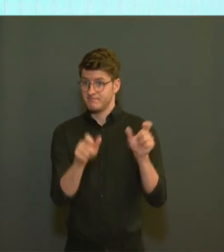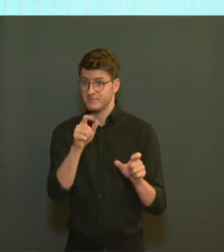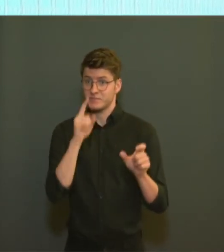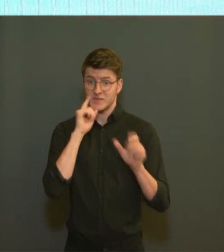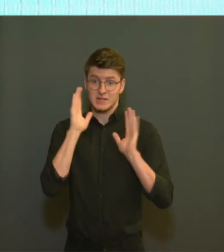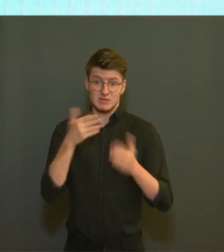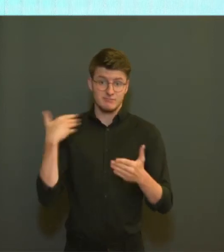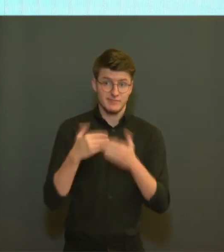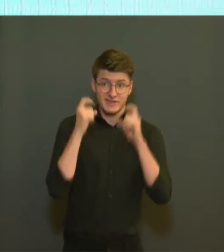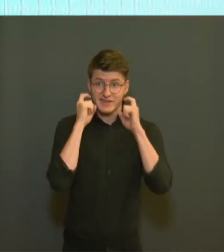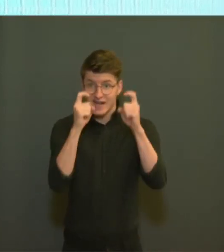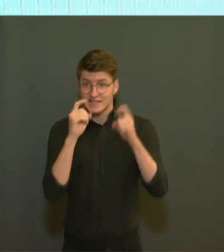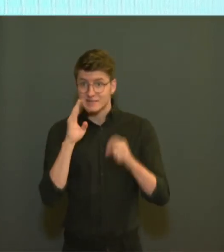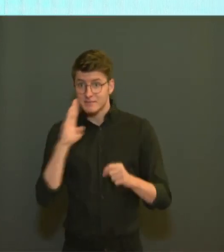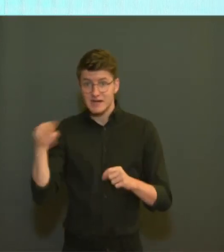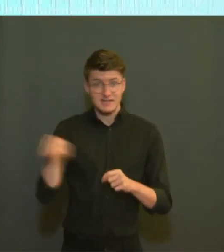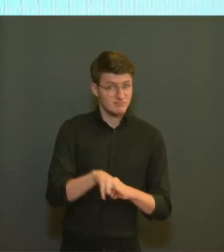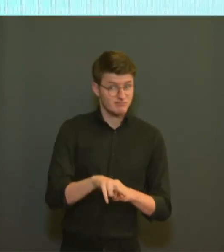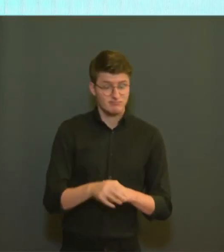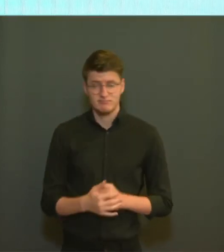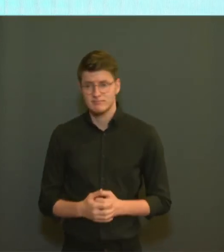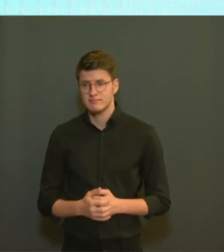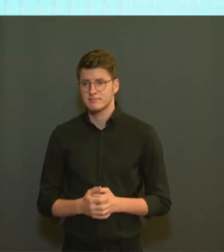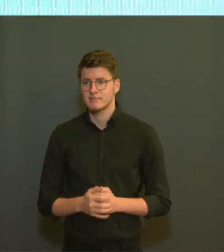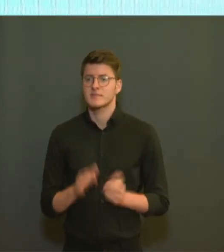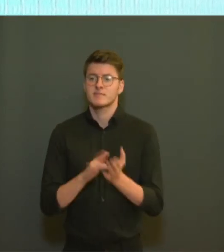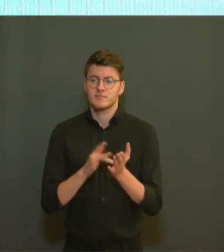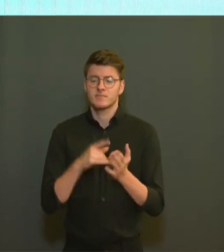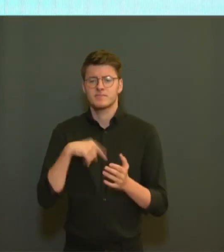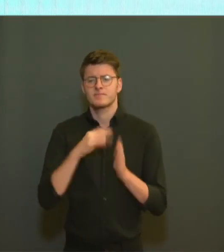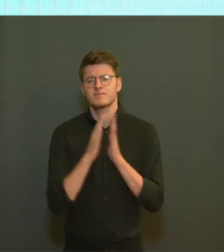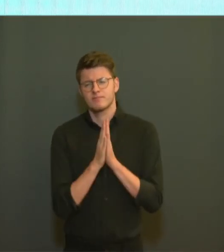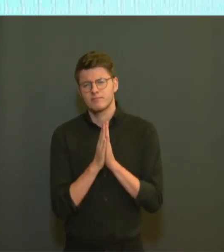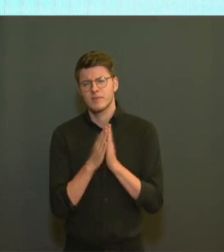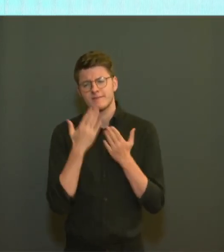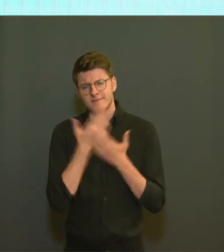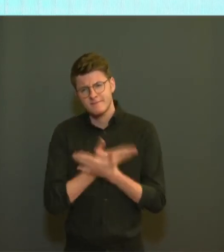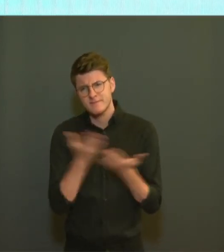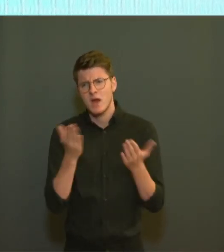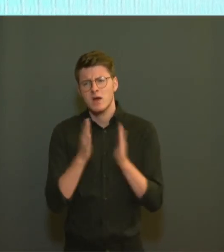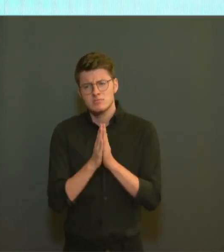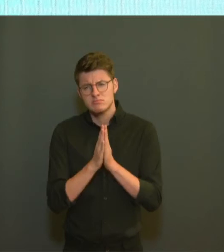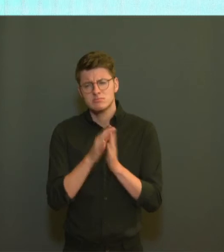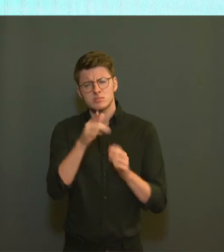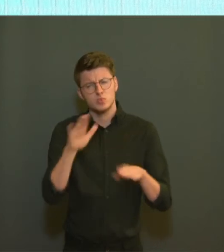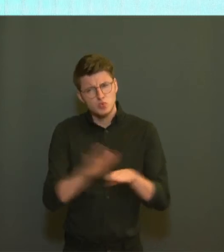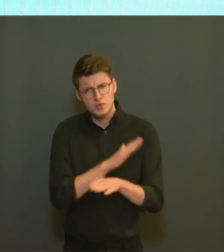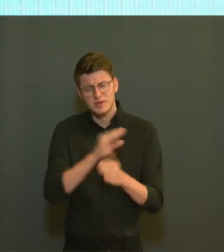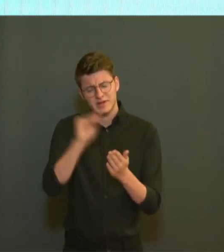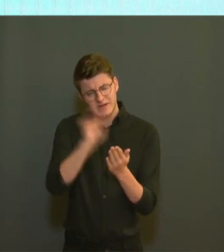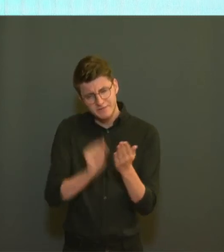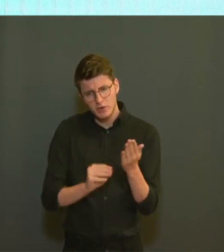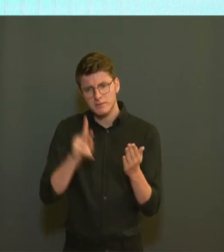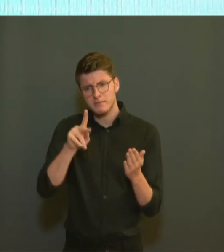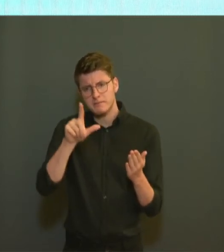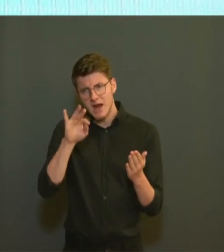We willen daarom opnieuw een warme oproep doen om steeds een PLF in te dienen voor uw aankomst in